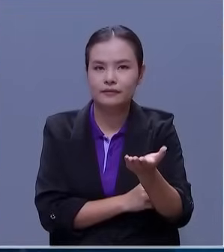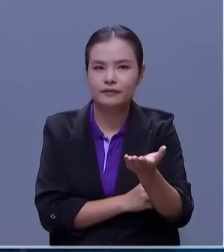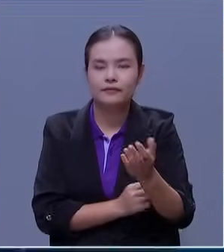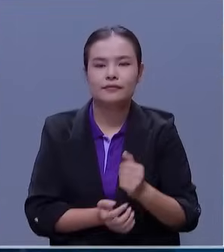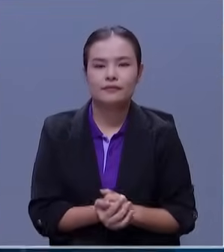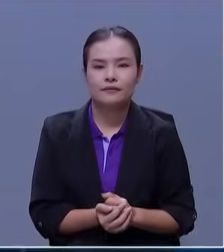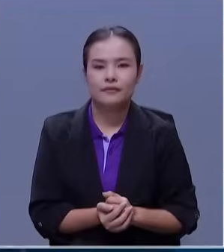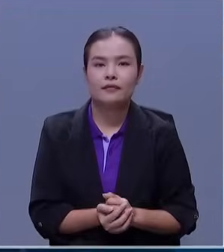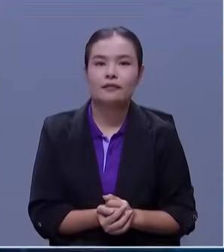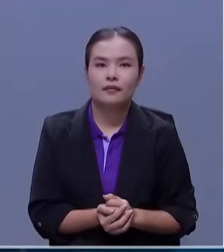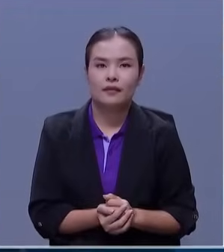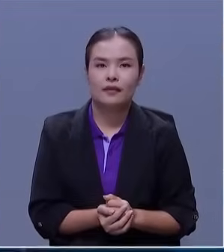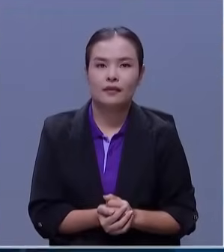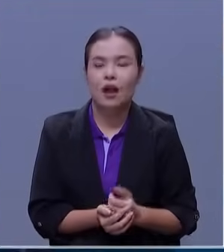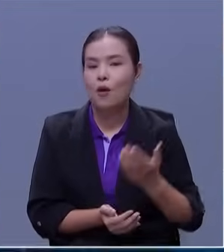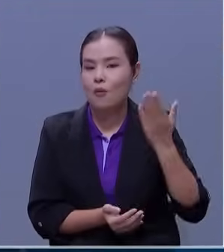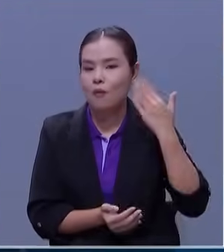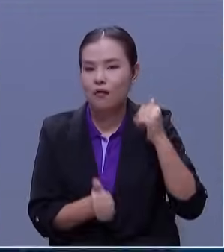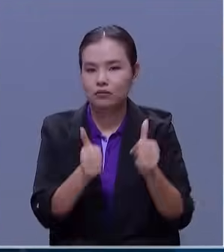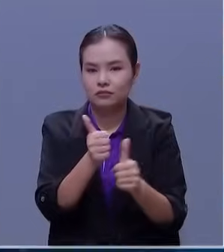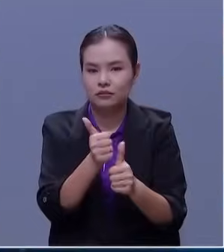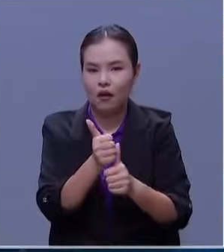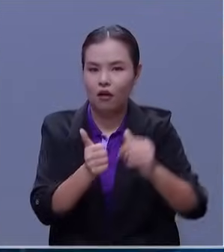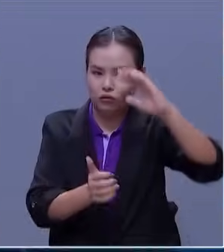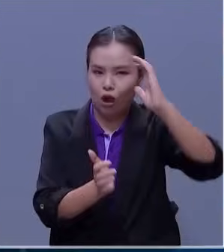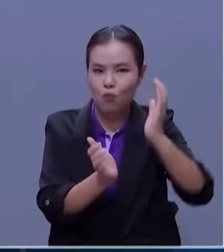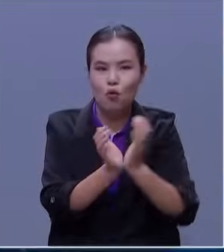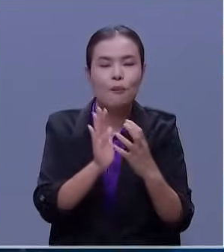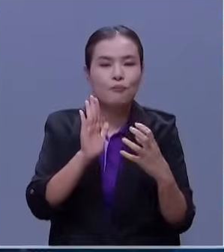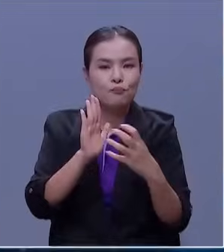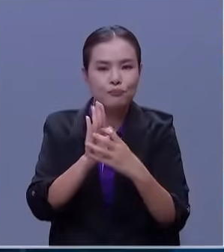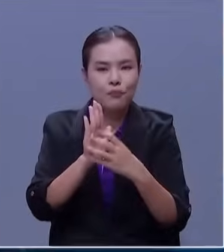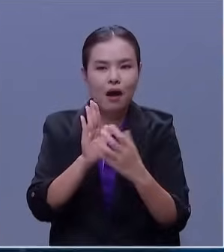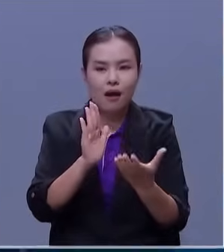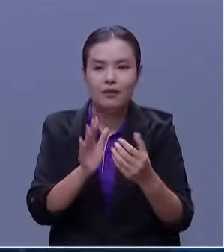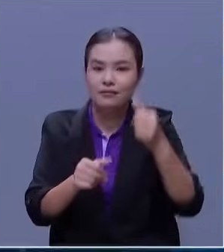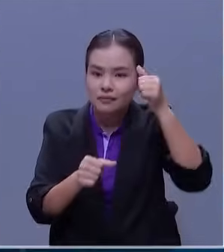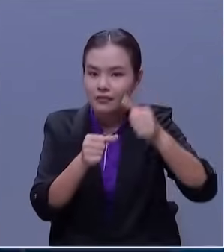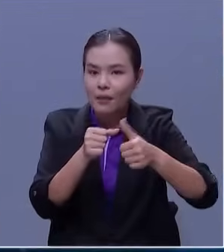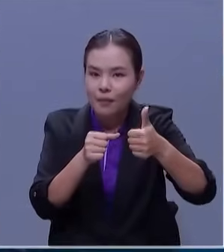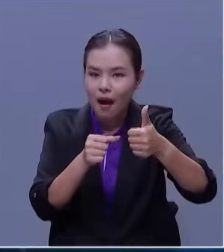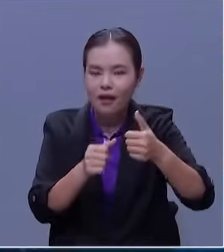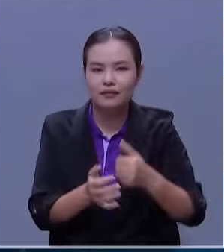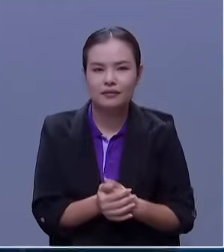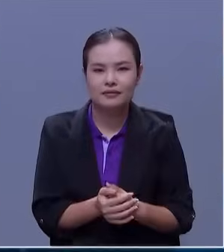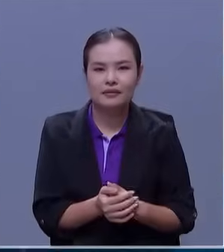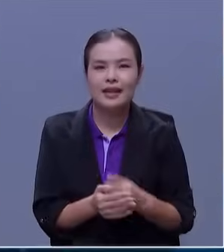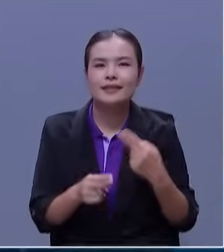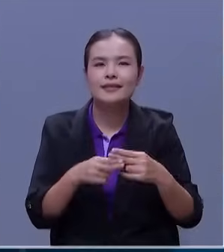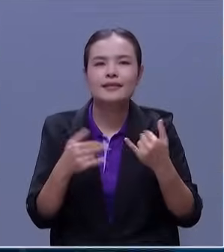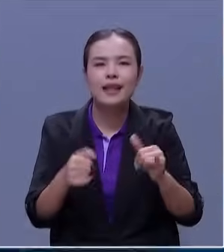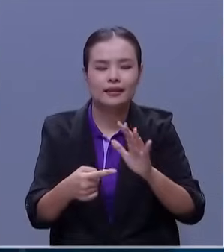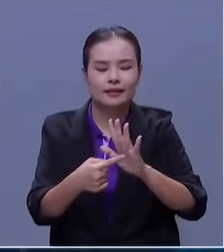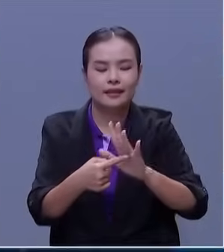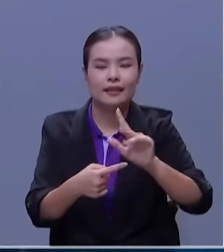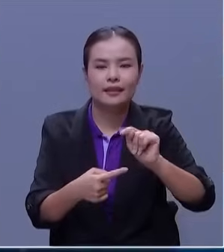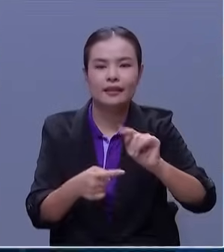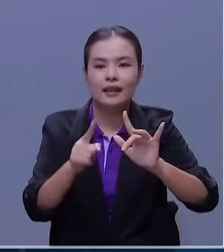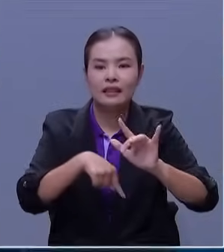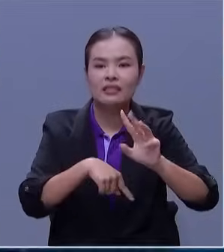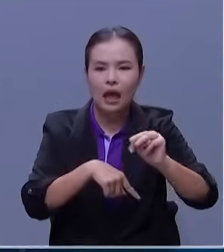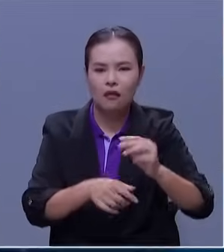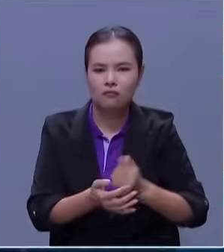รีวิชัยสังประภัยนะครับอดีตรองผู้บัญชาการตำรวจนครบาลจำได้ใช่ไหมท่านผู้การแต้มท่านเนี่ยตอนแรกออกมาบอกไม่เ